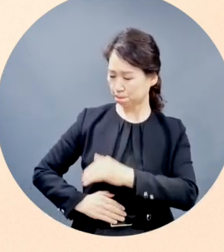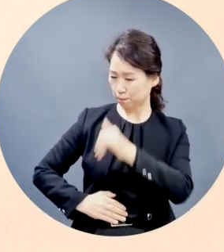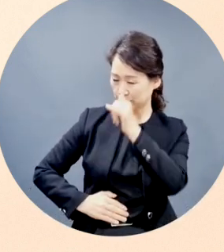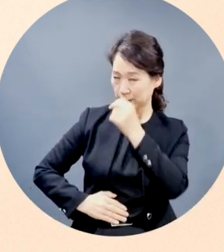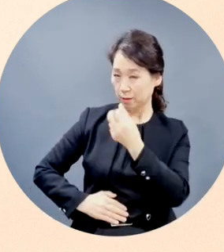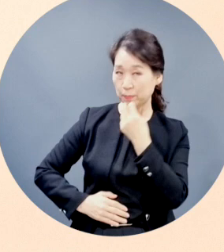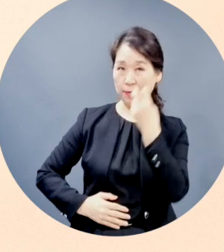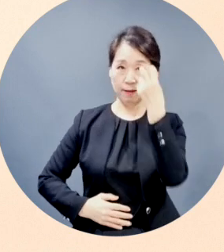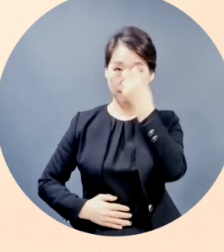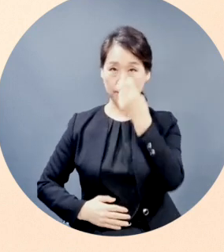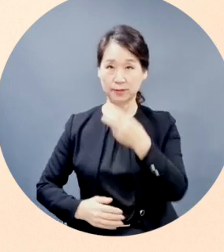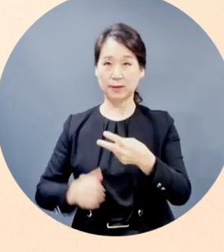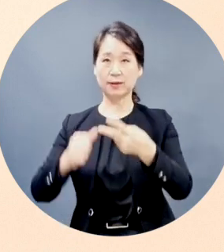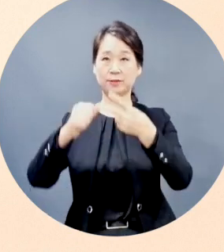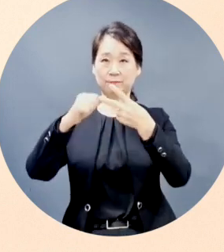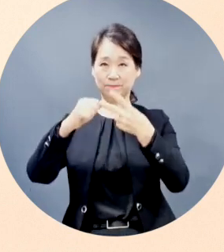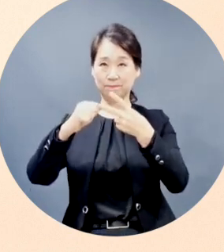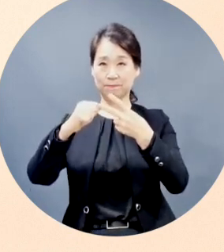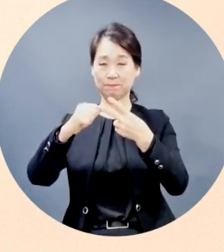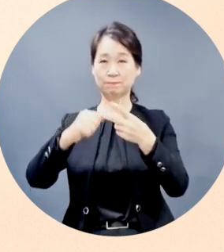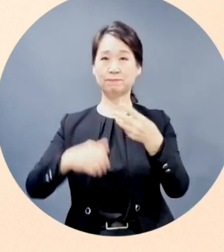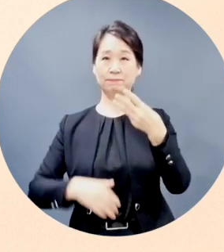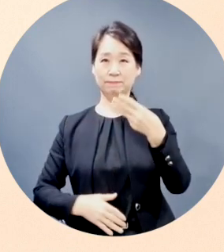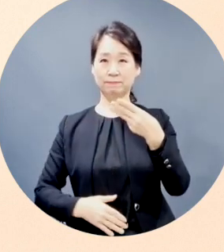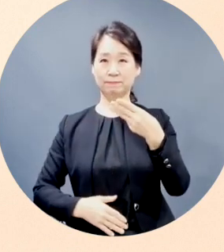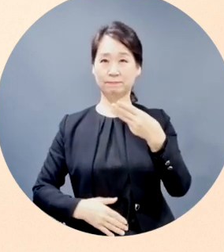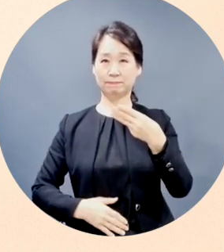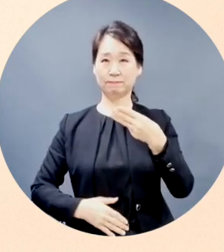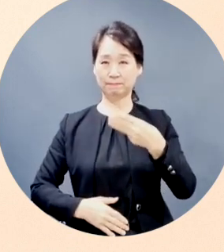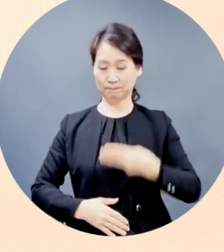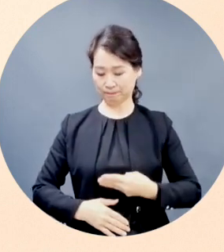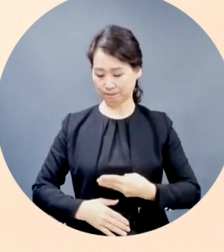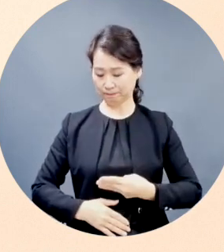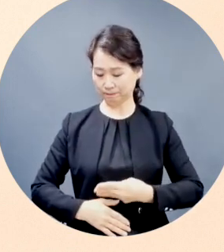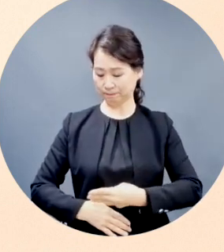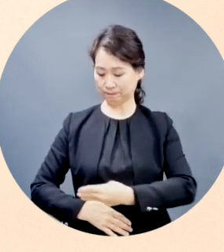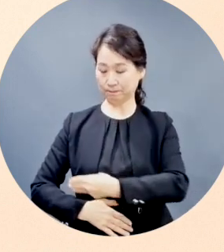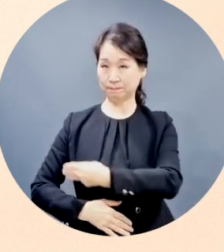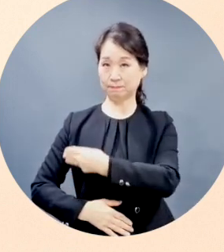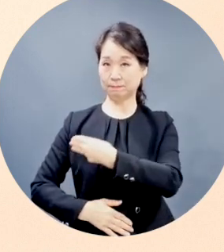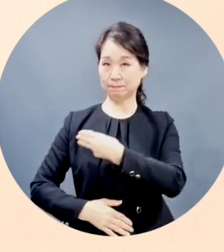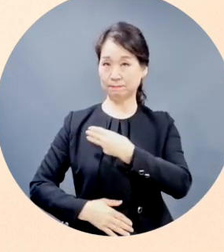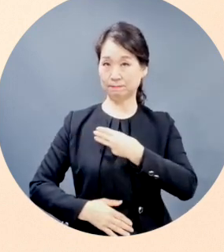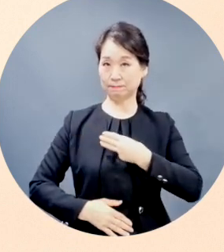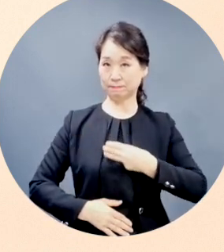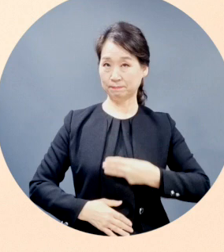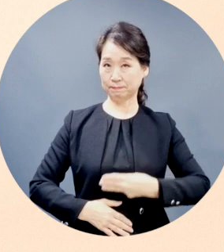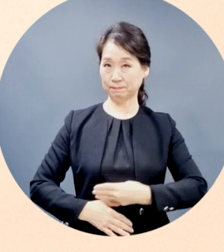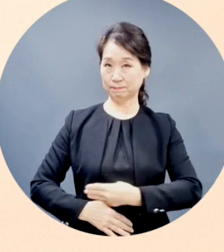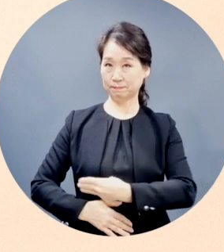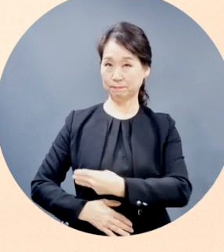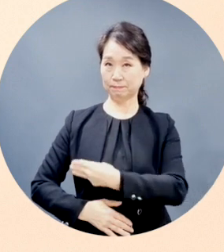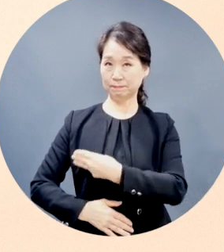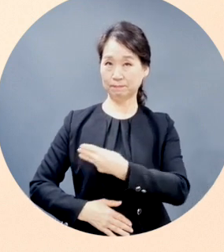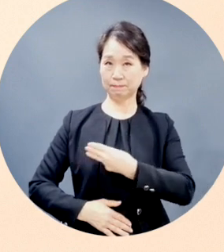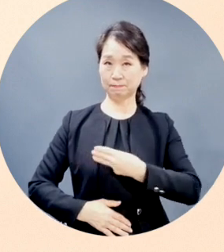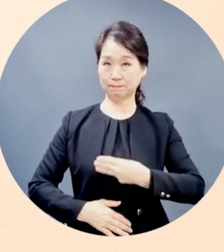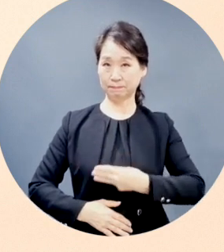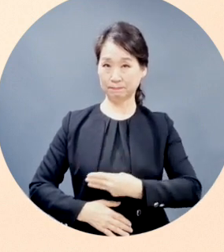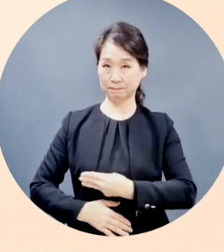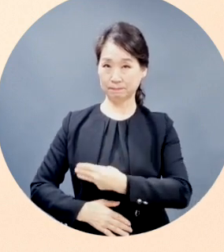부분이 있는지 살펴봅니다. 2단계 세 손가락을 붙인 상태로 첫마디의 바닥면을 이용해